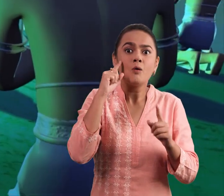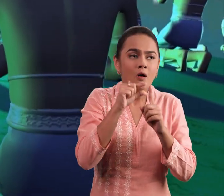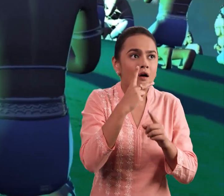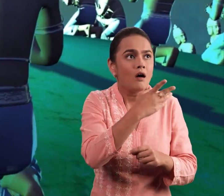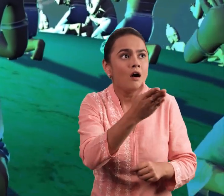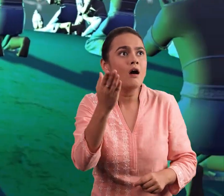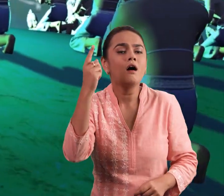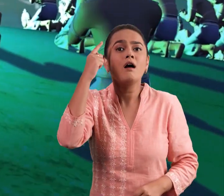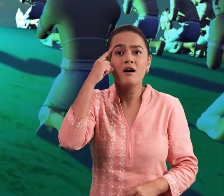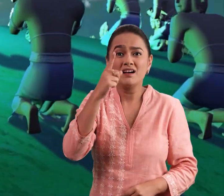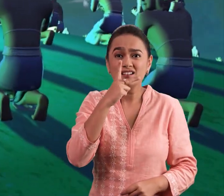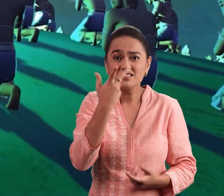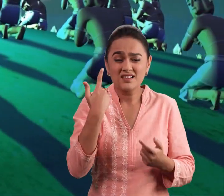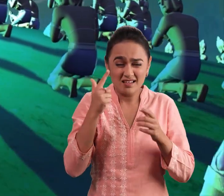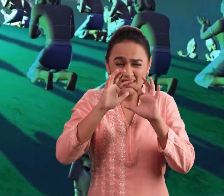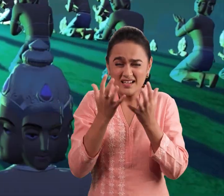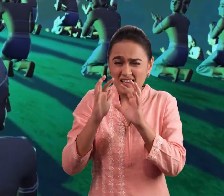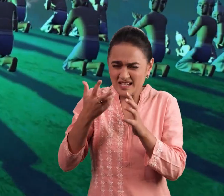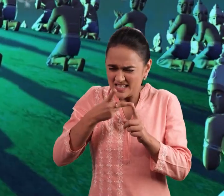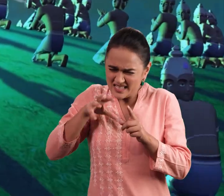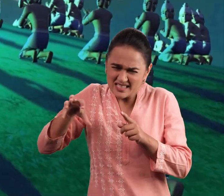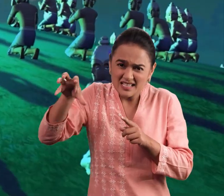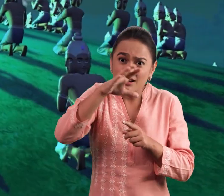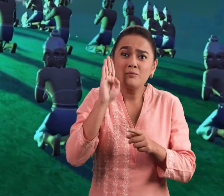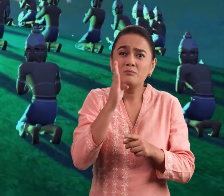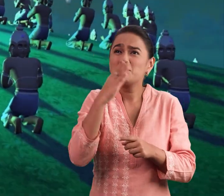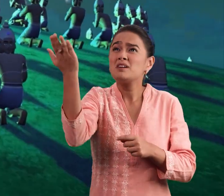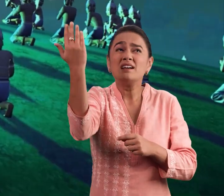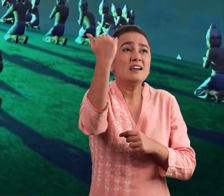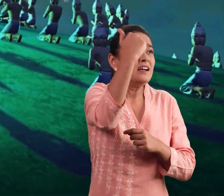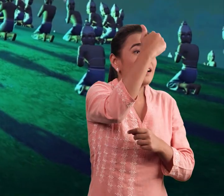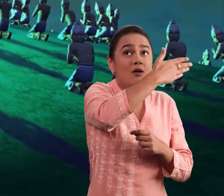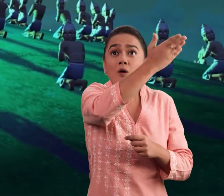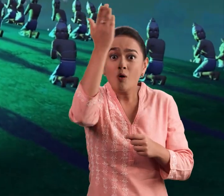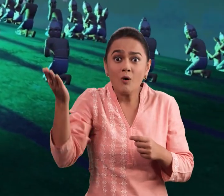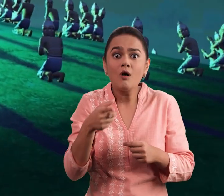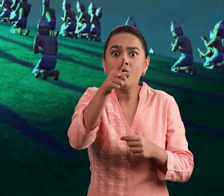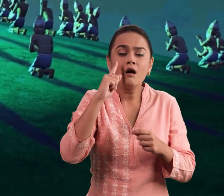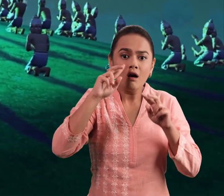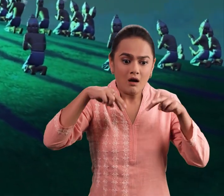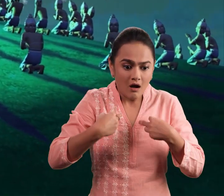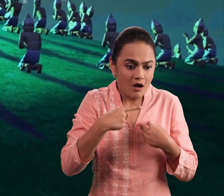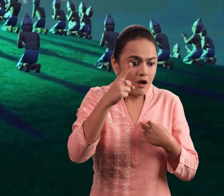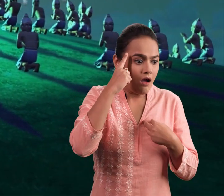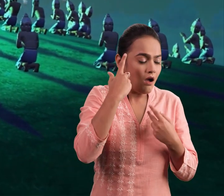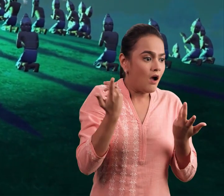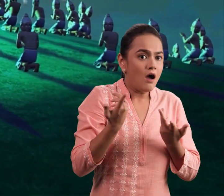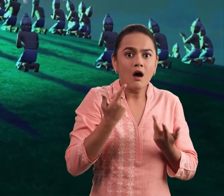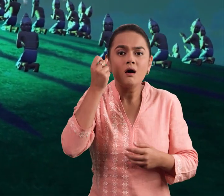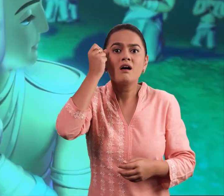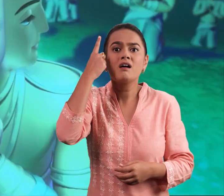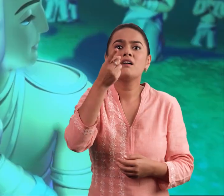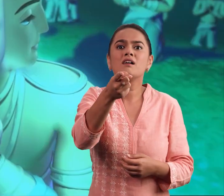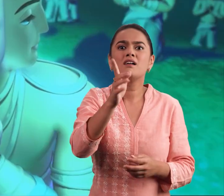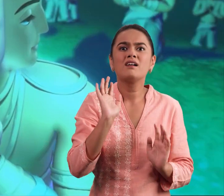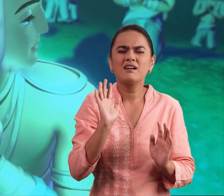हो। देखो, मैंने विभिन्न ब्रह्मांडों के ब्रह्माओं को यहाँ आमंत्रित किया ताकि तुम्हें अपने विषय में भी सत्य का